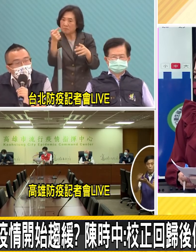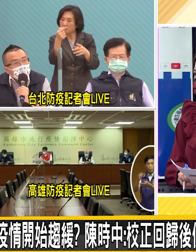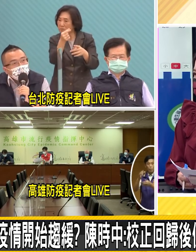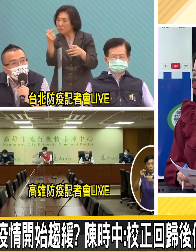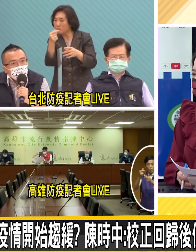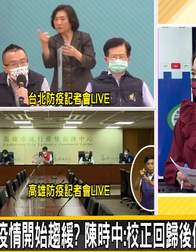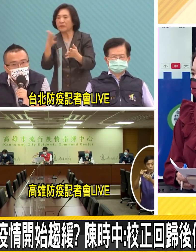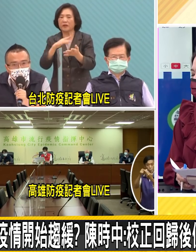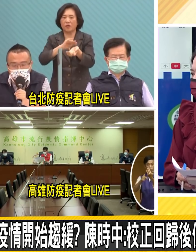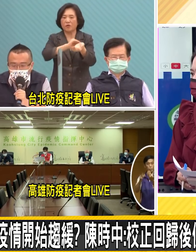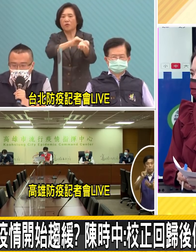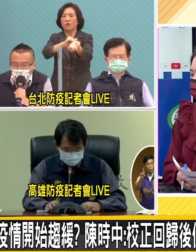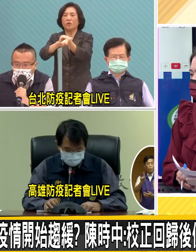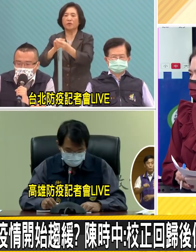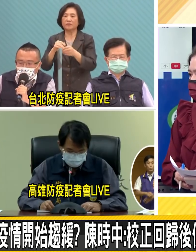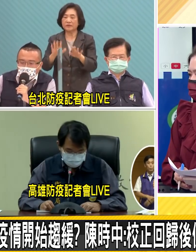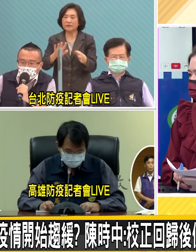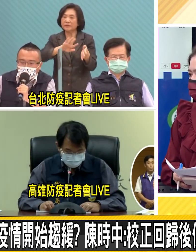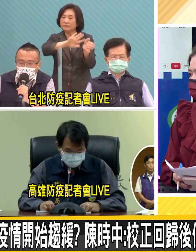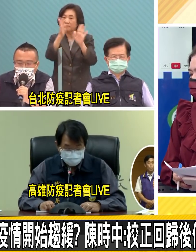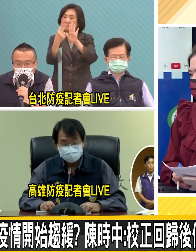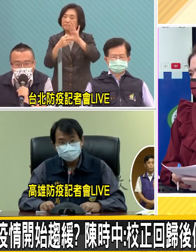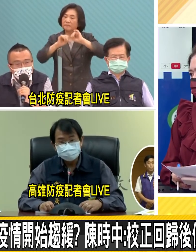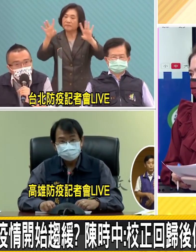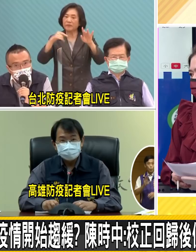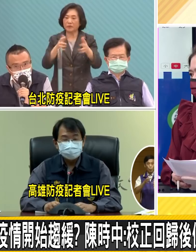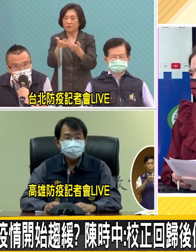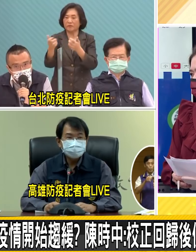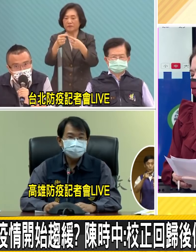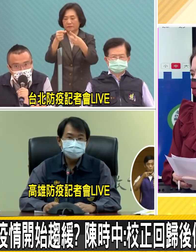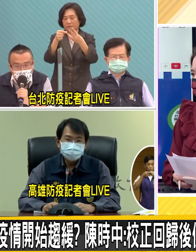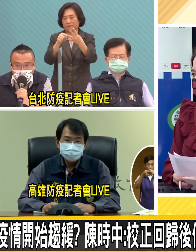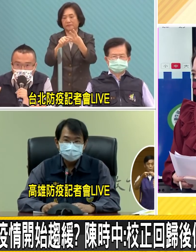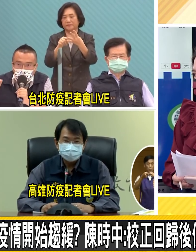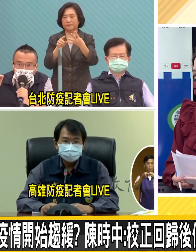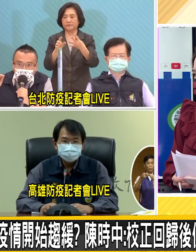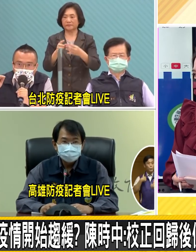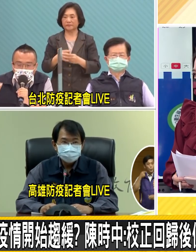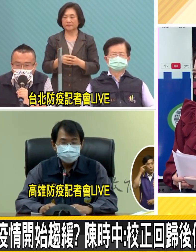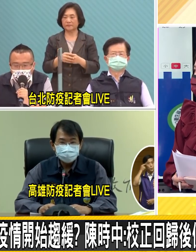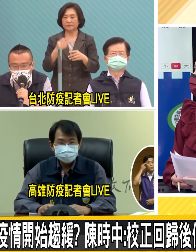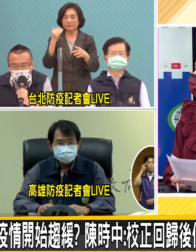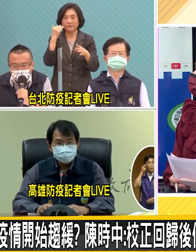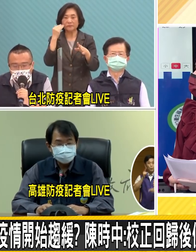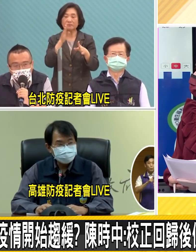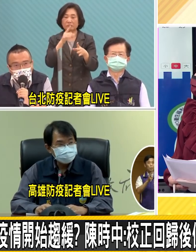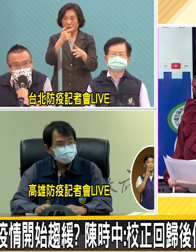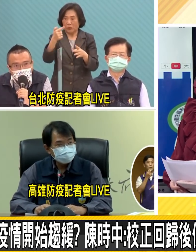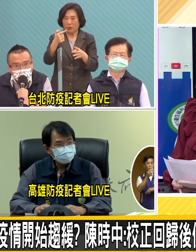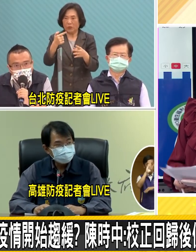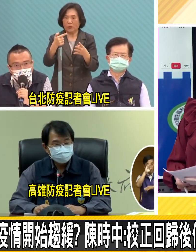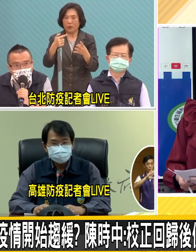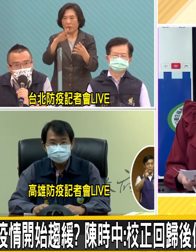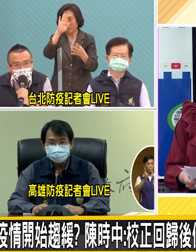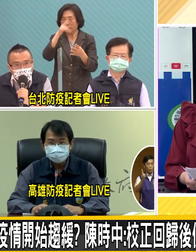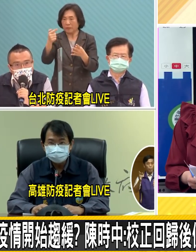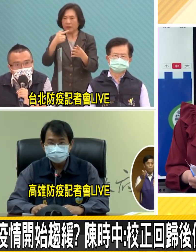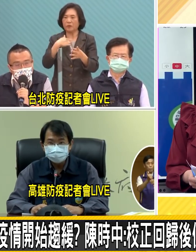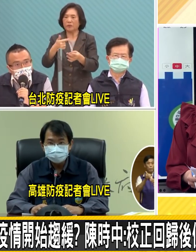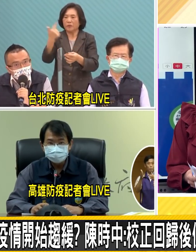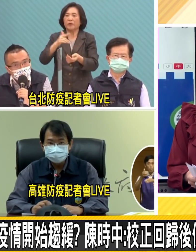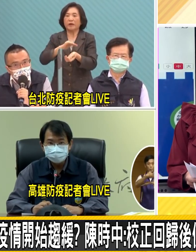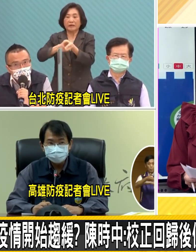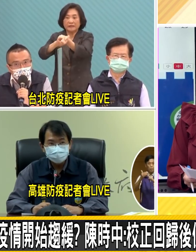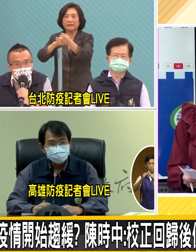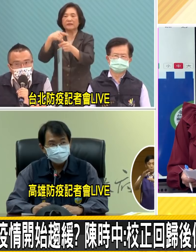到最近有好几起都是在隔离的过程当中，他只有阳性，他只知道他阳性，他还没有确诊，他就已经去世了。那如